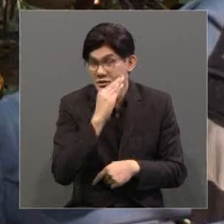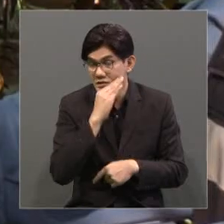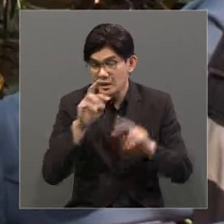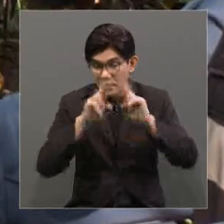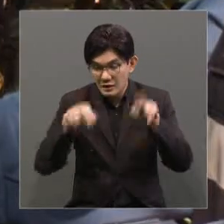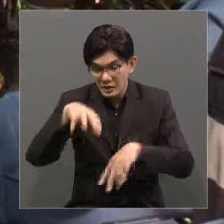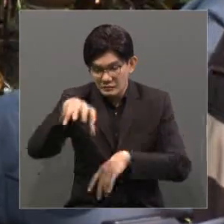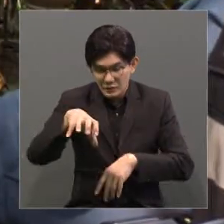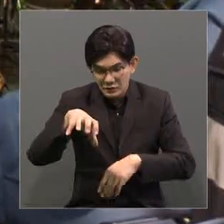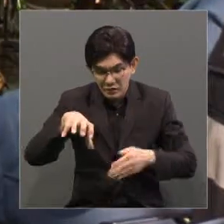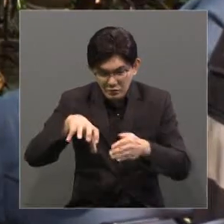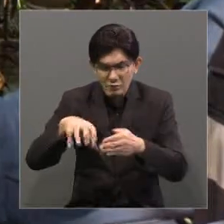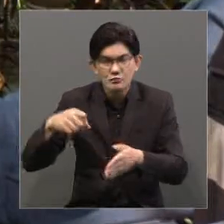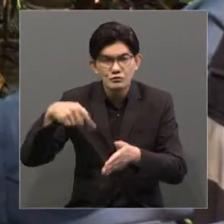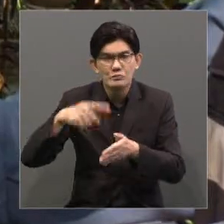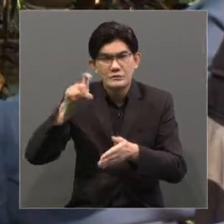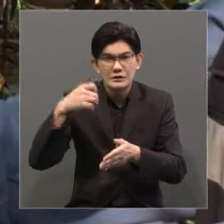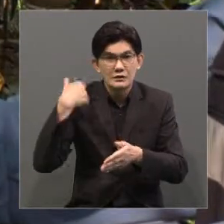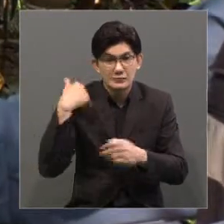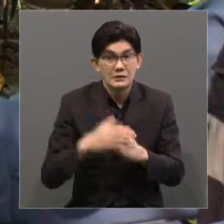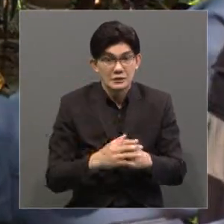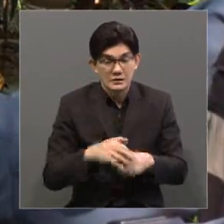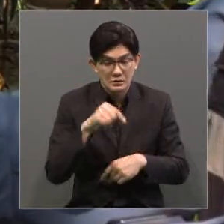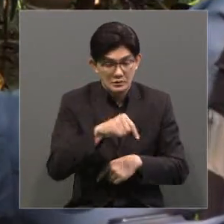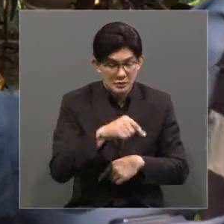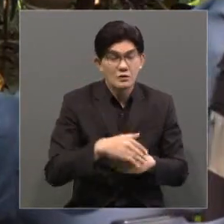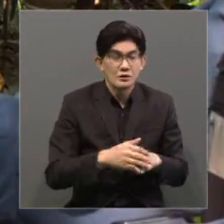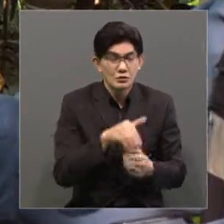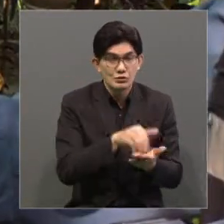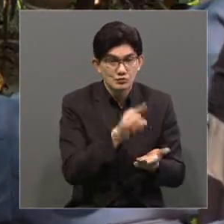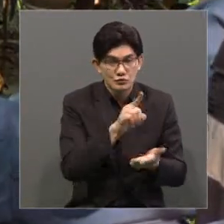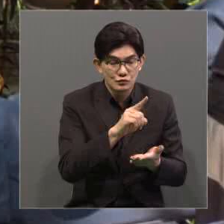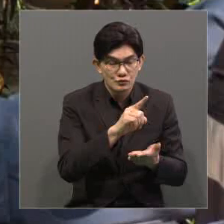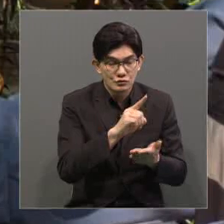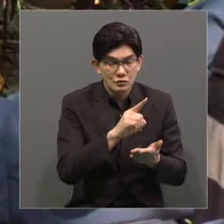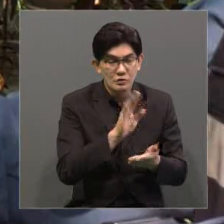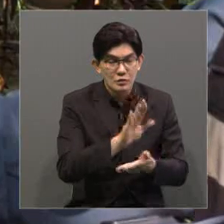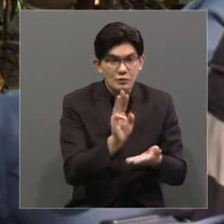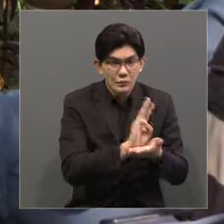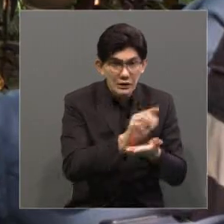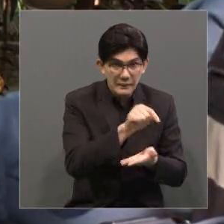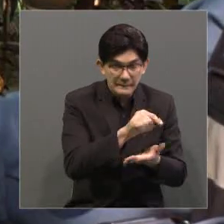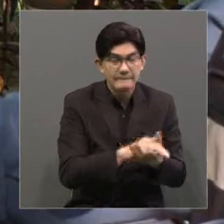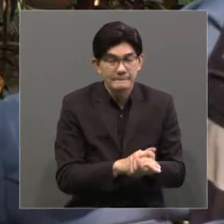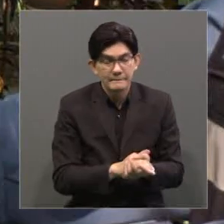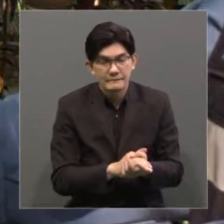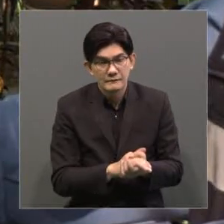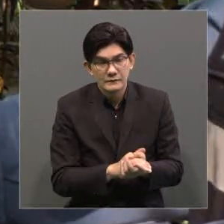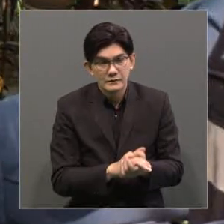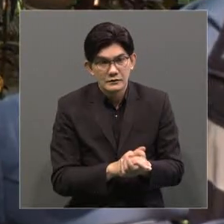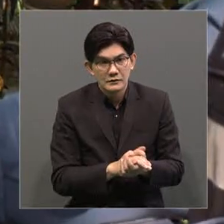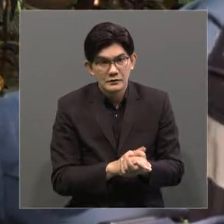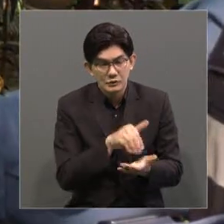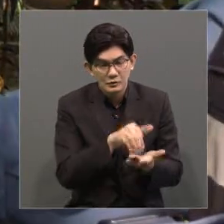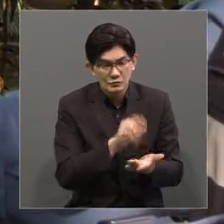ร้านก็บอกว่าซ่อมไม่ได้แต่ถ้ามาซ่อมที่ศูนย์ซ่อมสร้างเพื่อชุมชนเนี่ยของวิทยาลัยเชียงใหม่แล้วก็ห